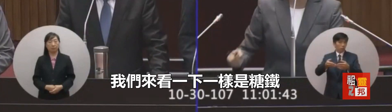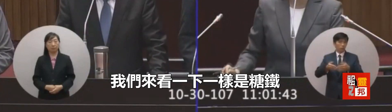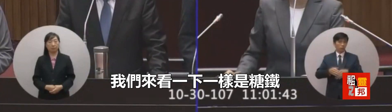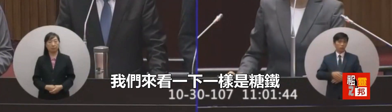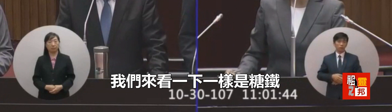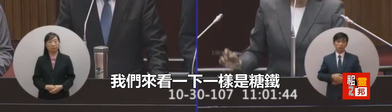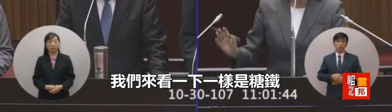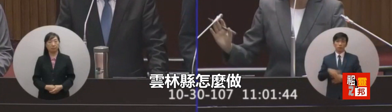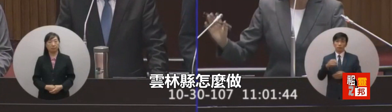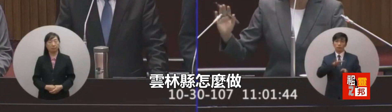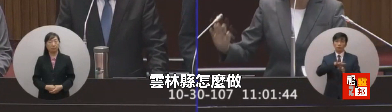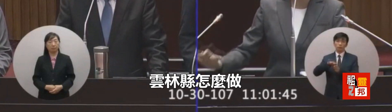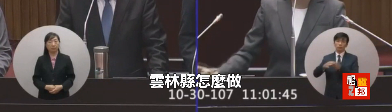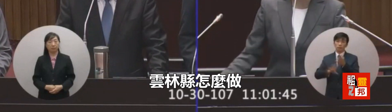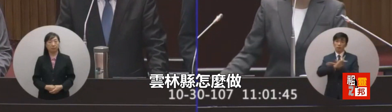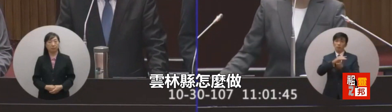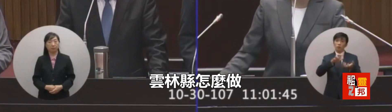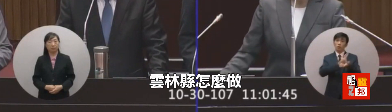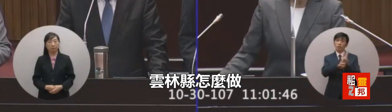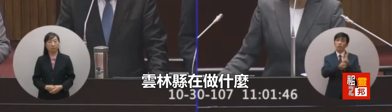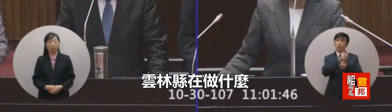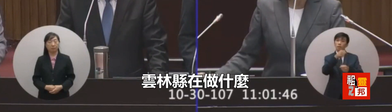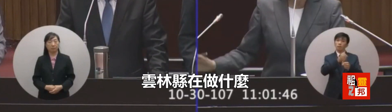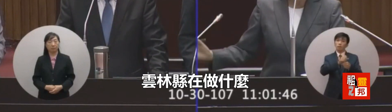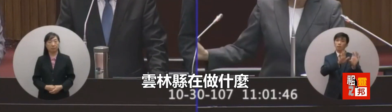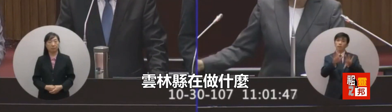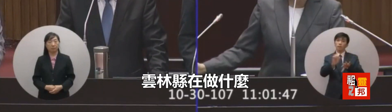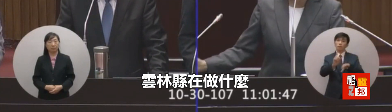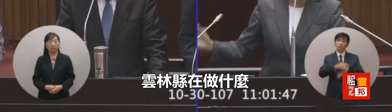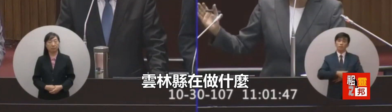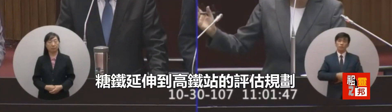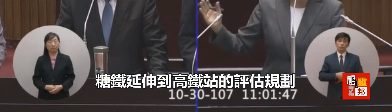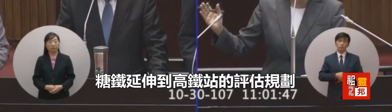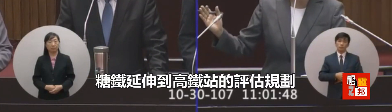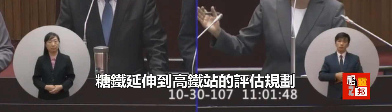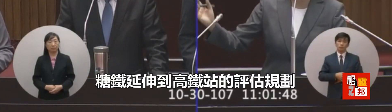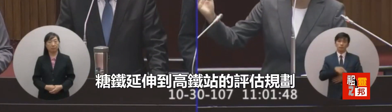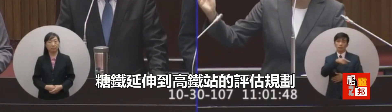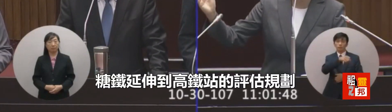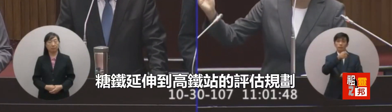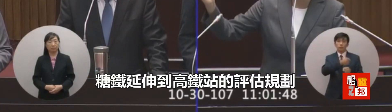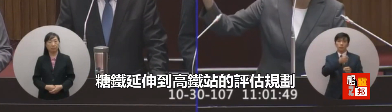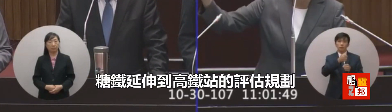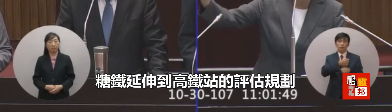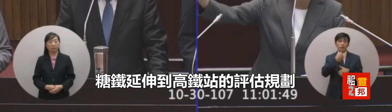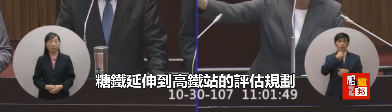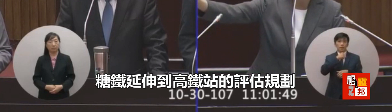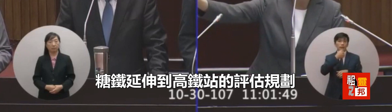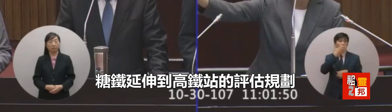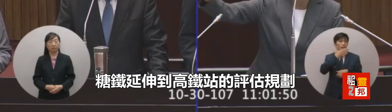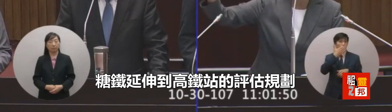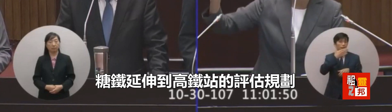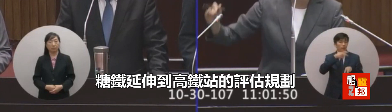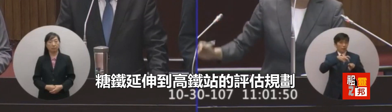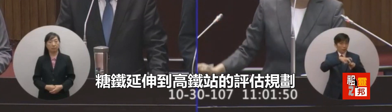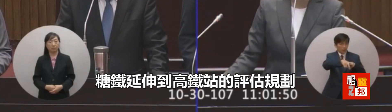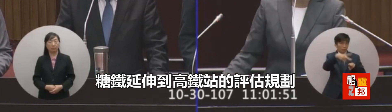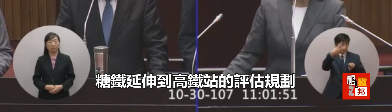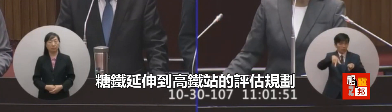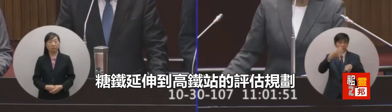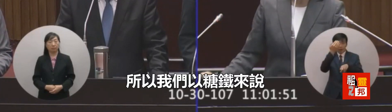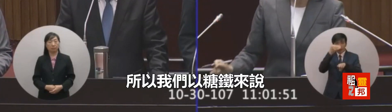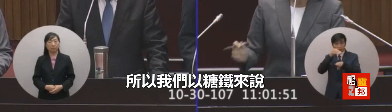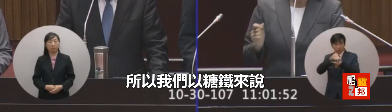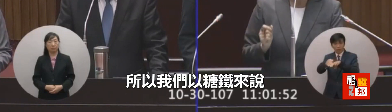样是塘铁，云林县怎么做？云林县在做什么？塘铁延伸到高铁站的评估规